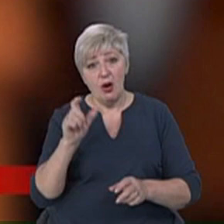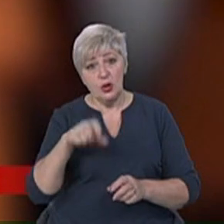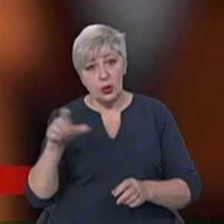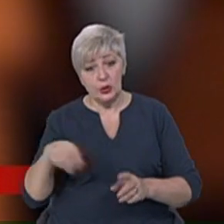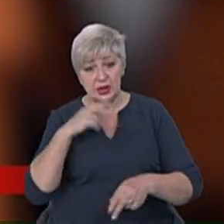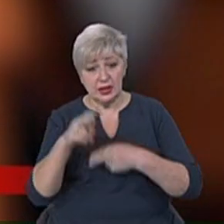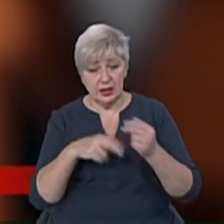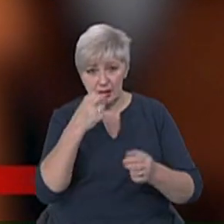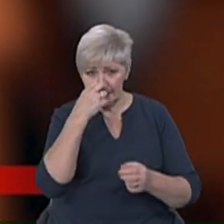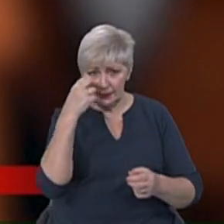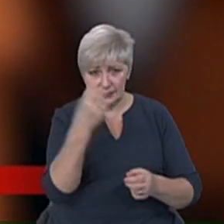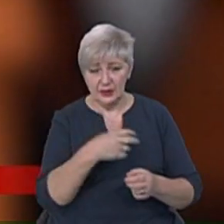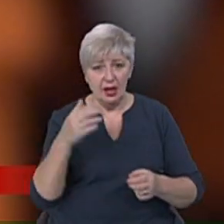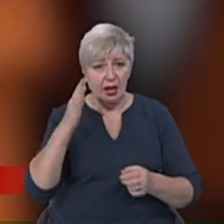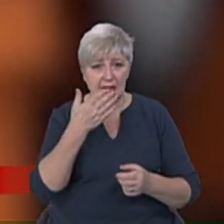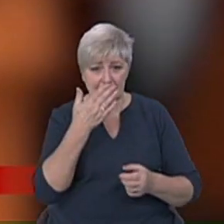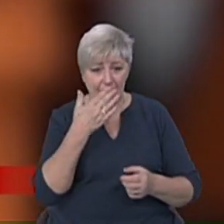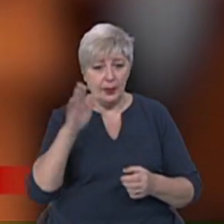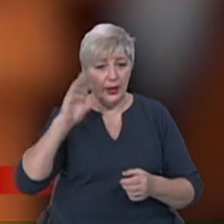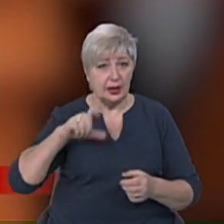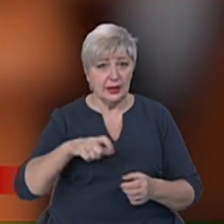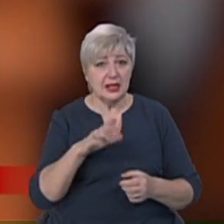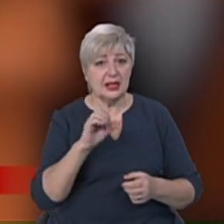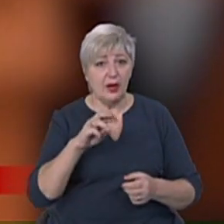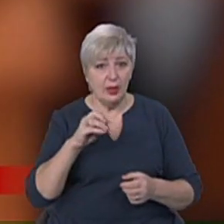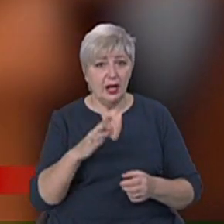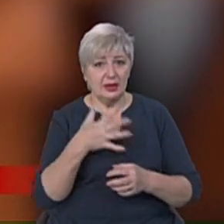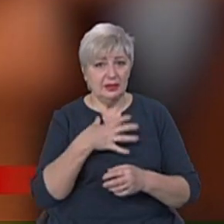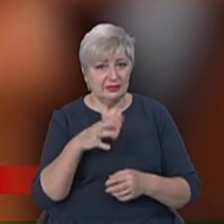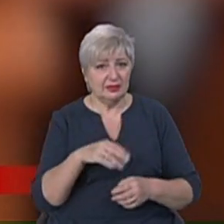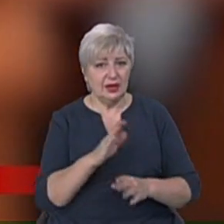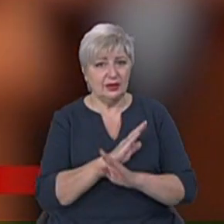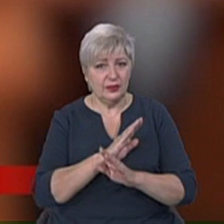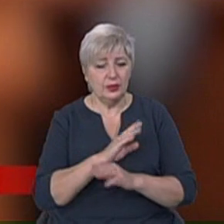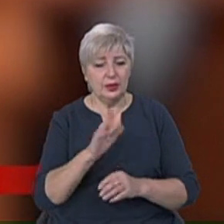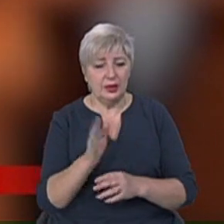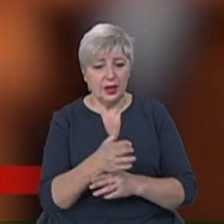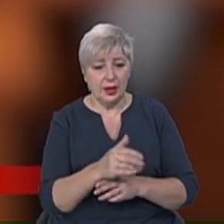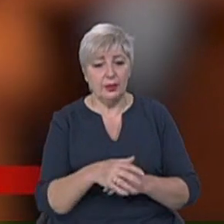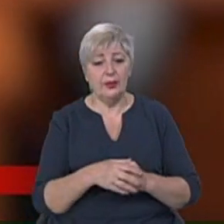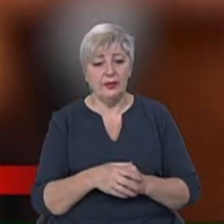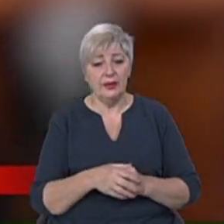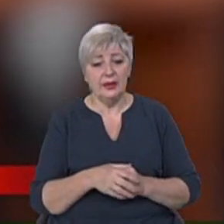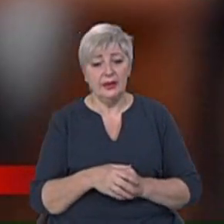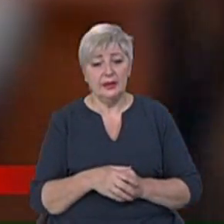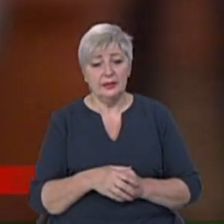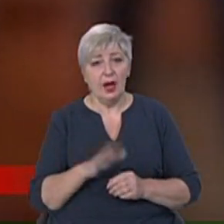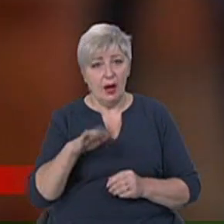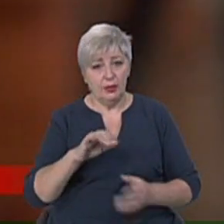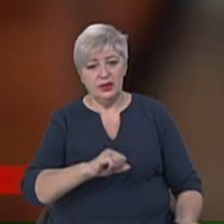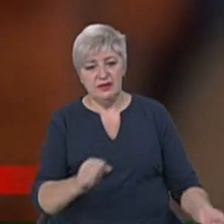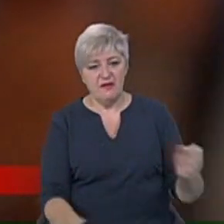запах у водоймі та мертву рибу. В усьому звинуватив міський водоканал. Пізніше ситуацію прокоментував і сам мер.